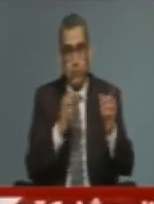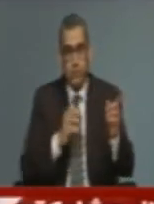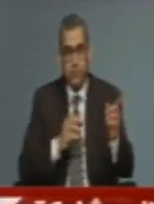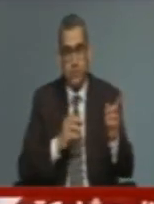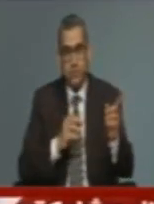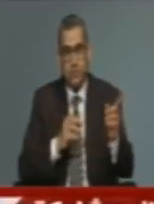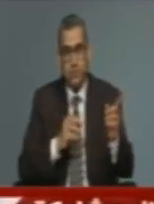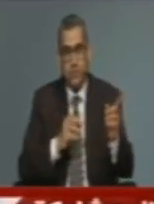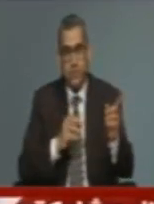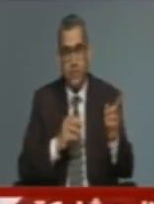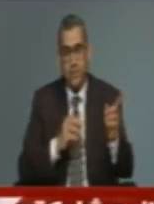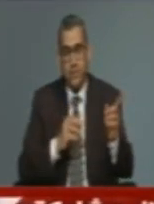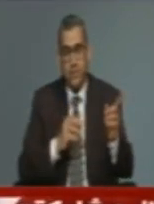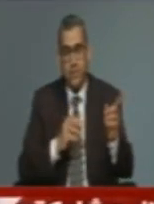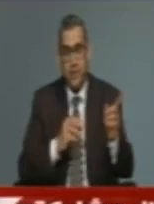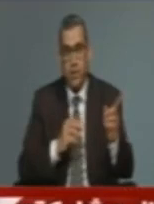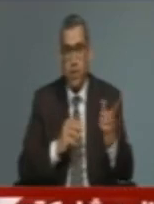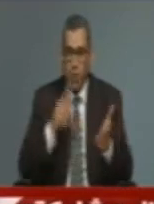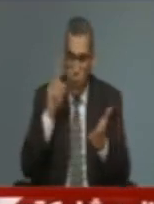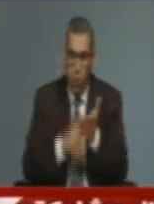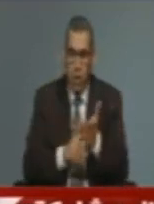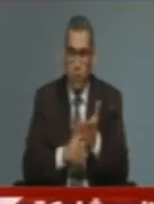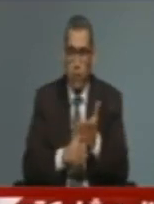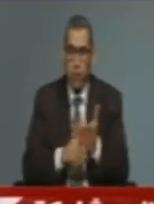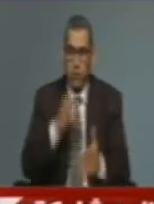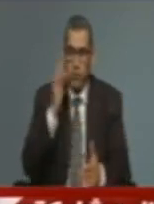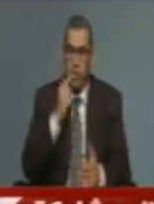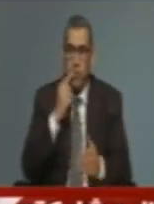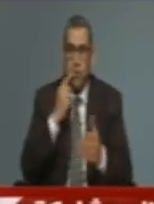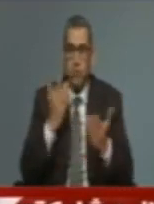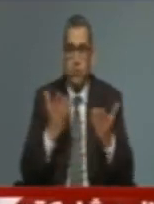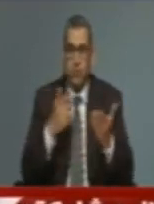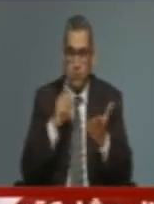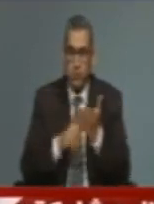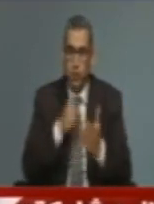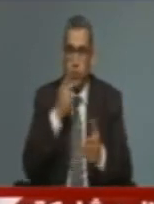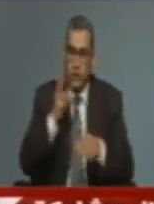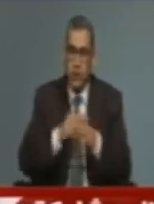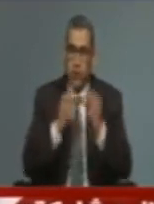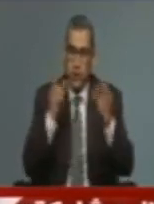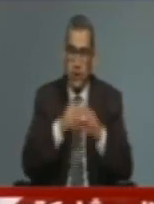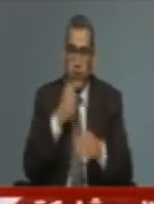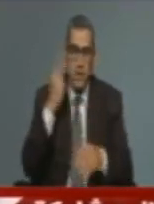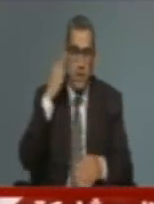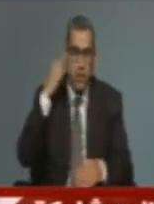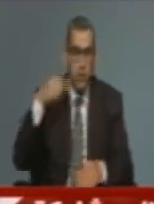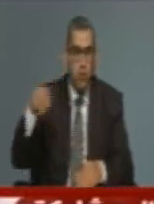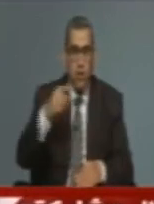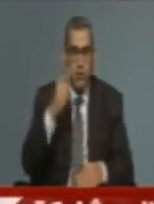يعني كان ضروري قوي يا محمد، وانا بقوله تاني عشان الناس تسمعه.